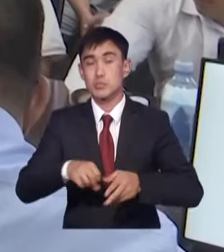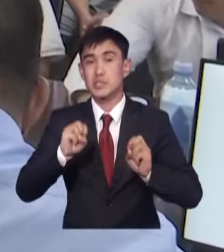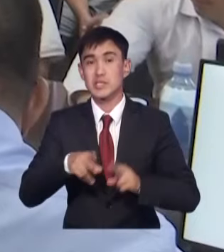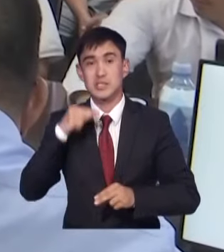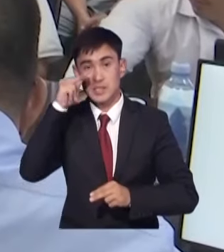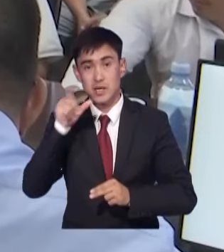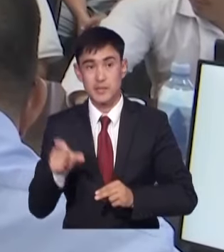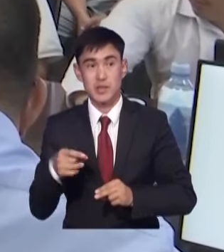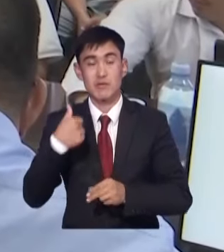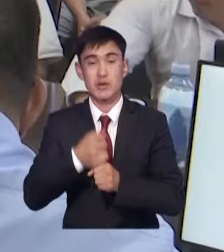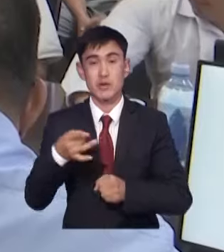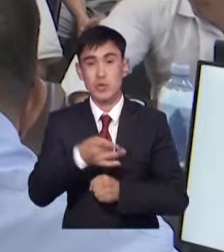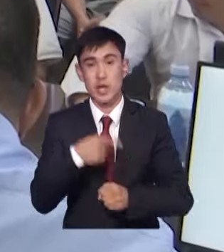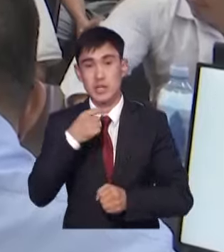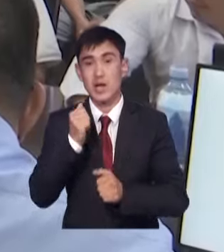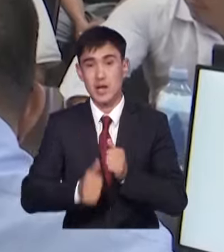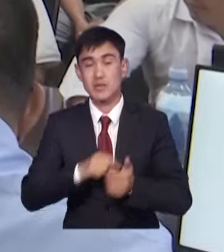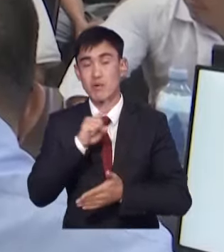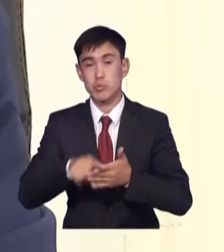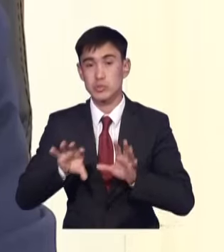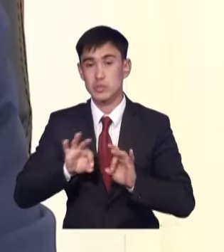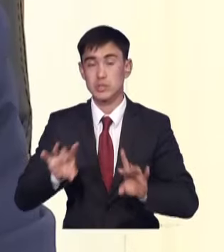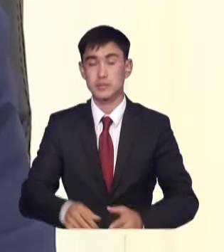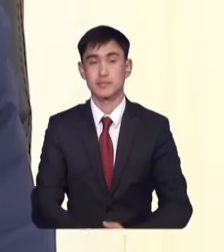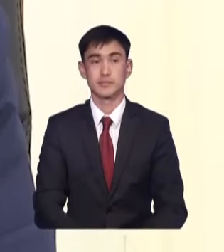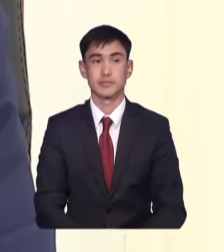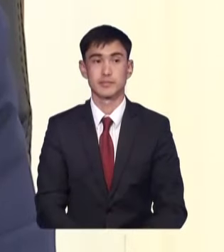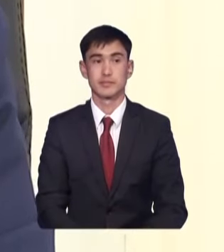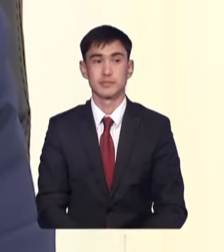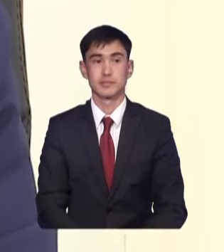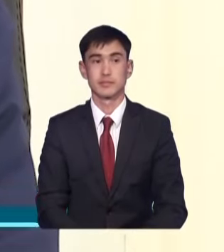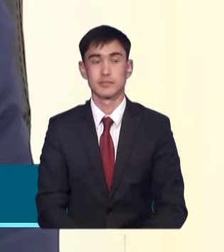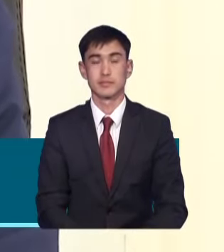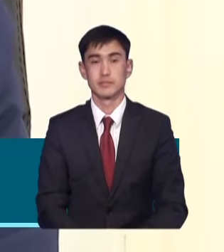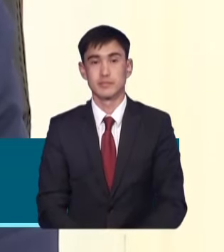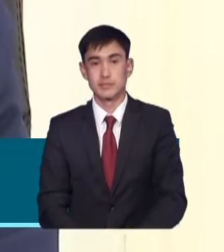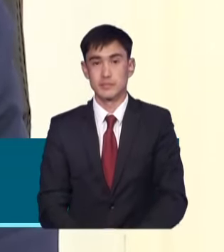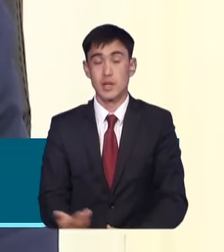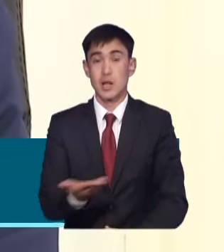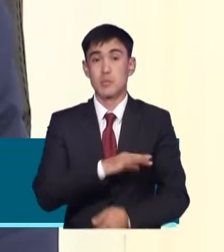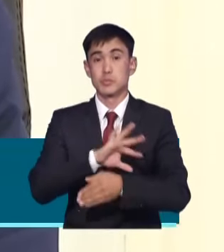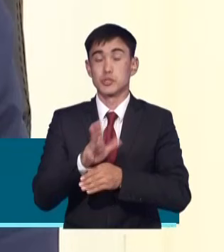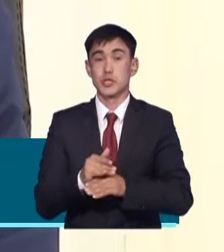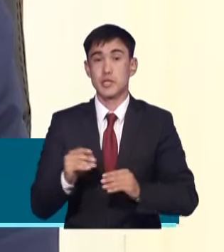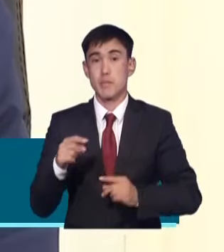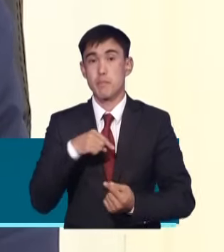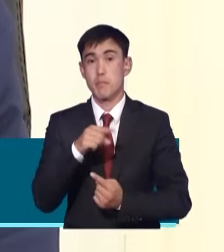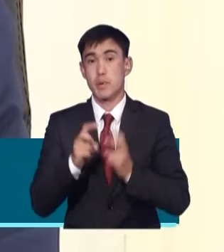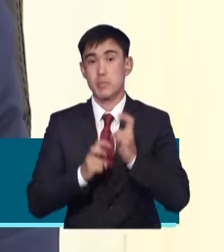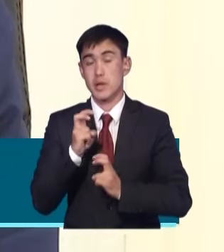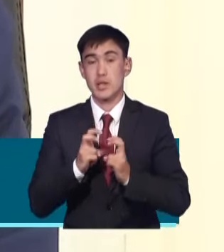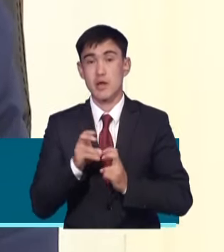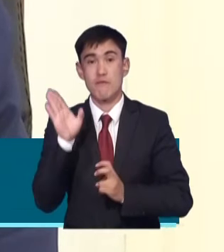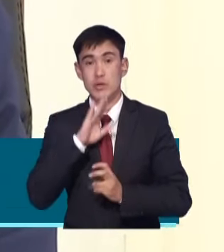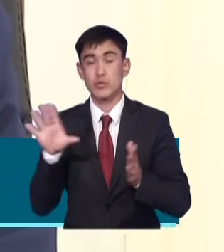Китая глава региона Остановился на каждом из вопросов компания Для обеспечения предприятия водой и